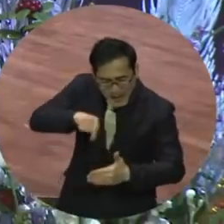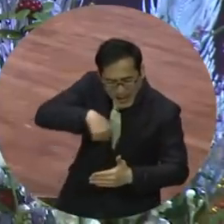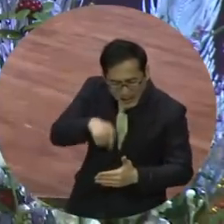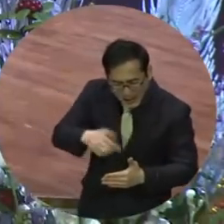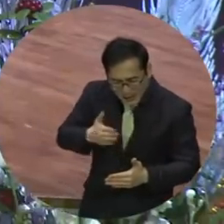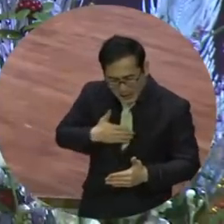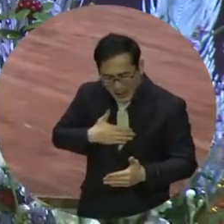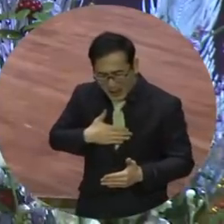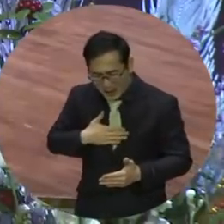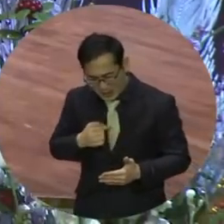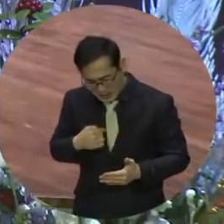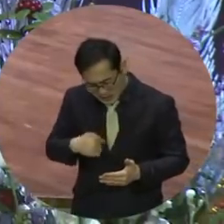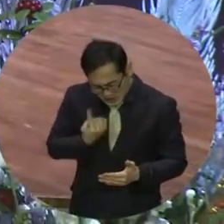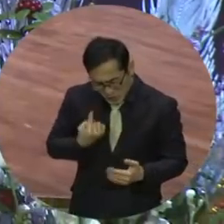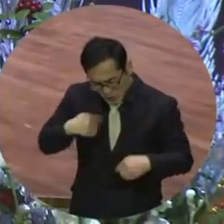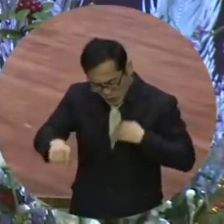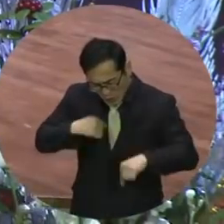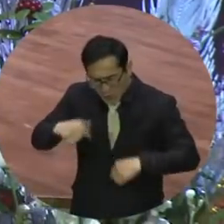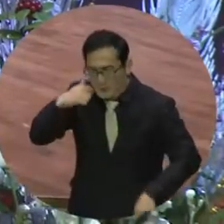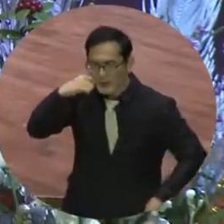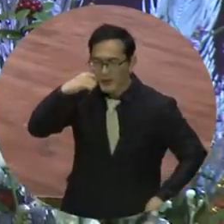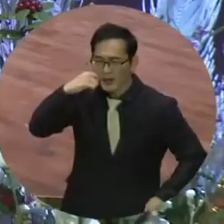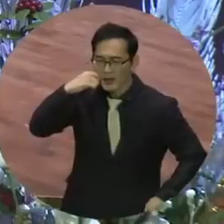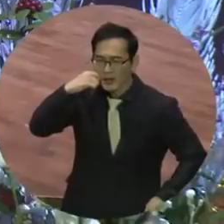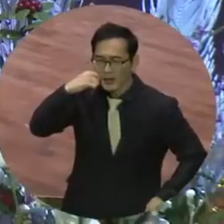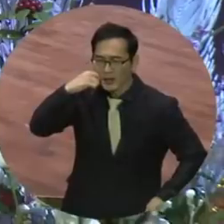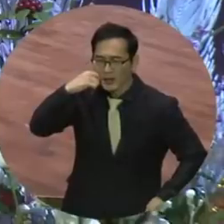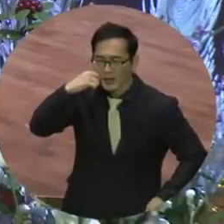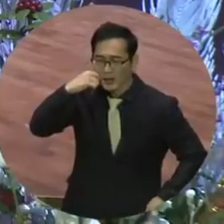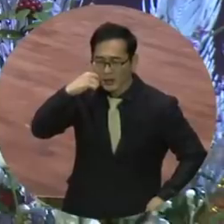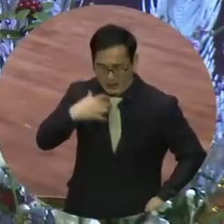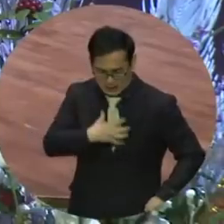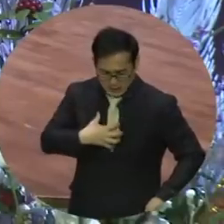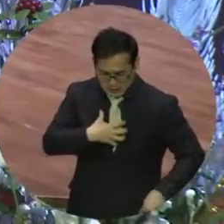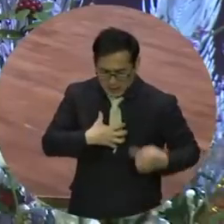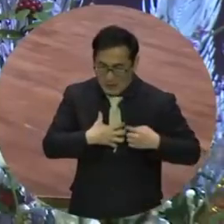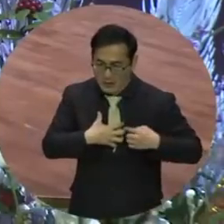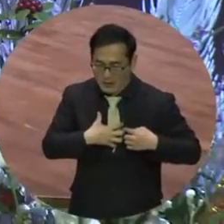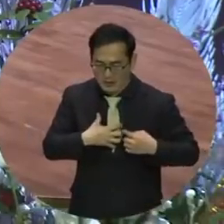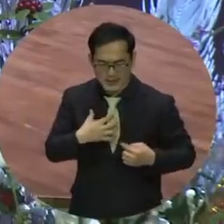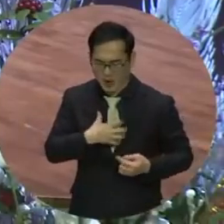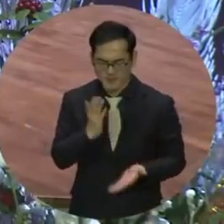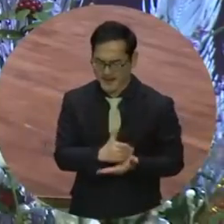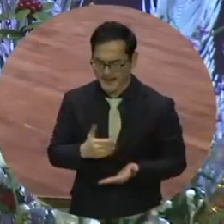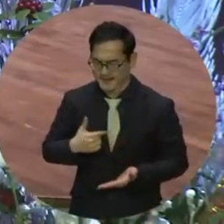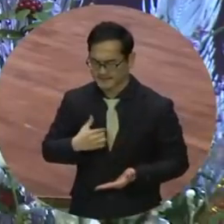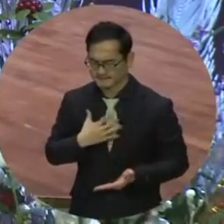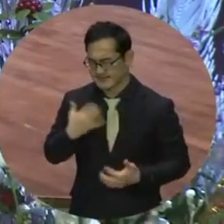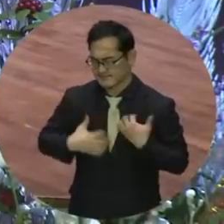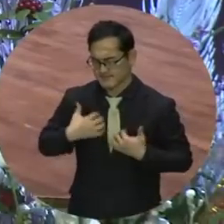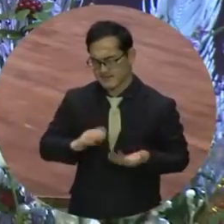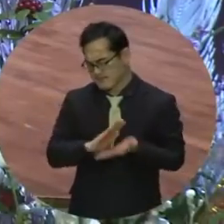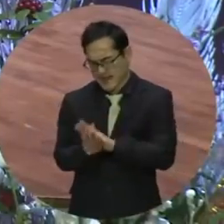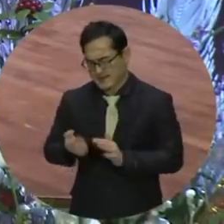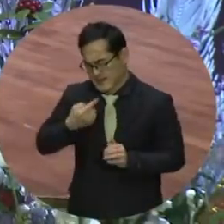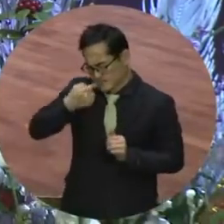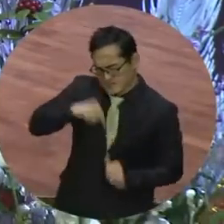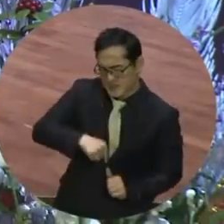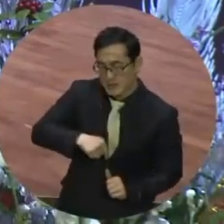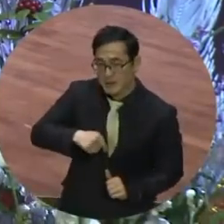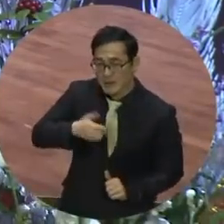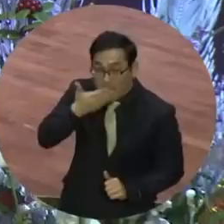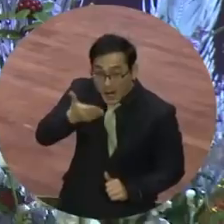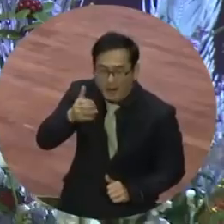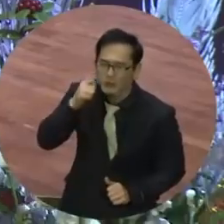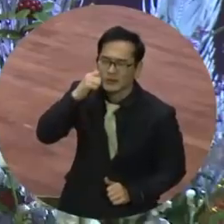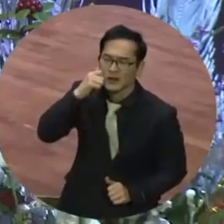많아. 나를 내 마음대로 못하는지 우리 그 정도로 무능한 존재예요. 어떻게 하면 유능한 존재를 만들 수 있느냐?